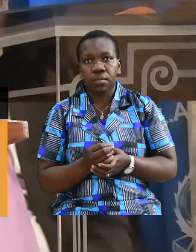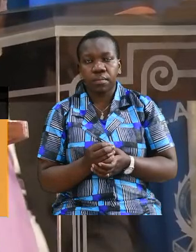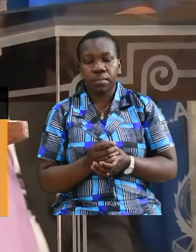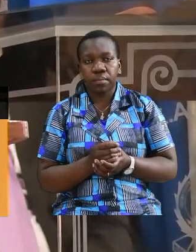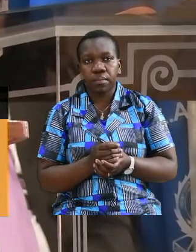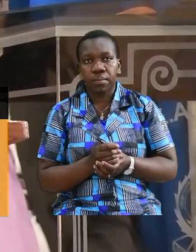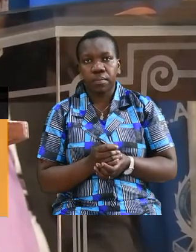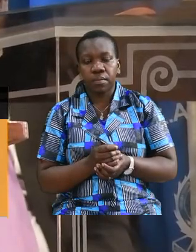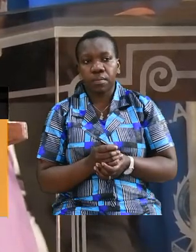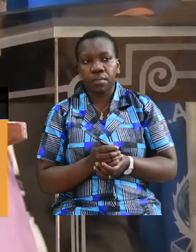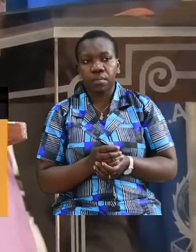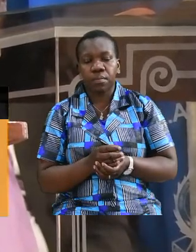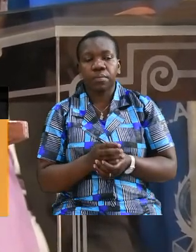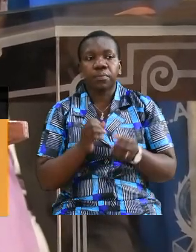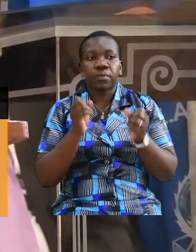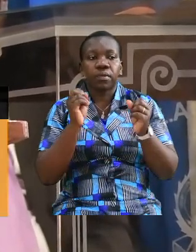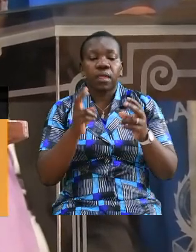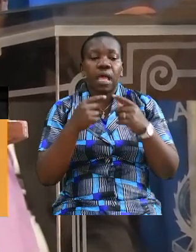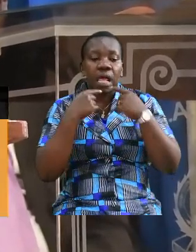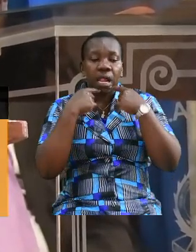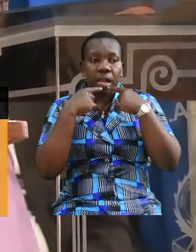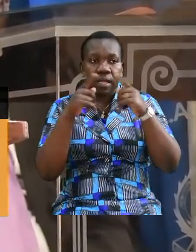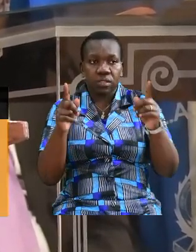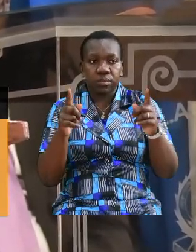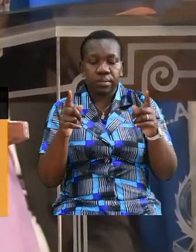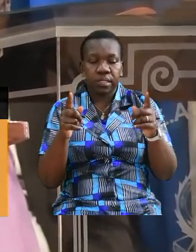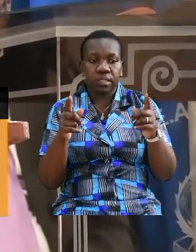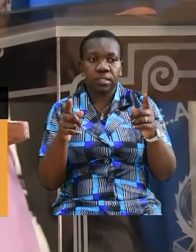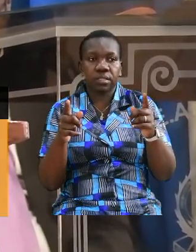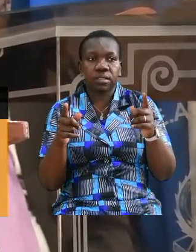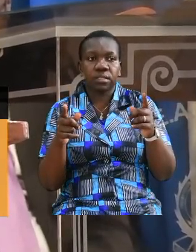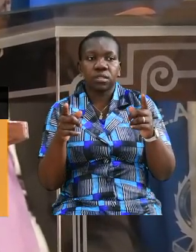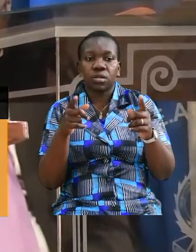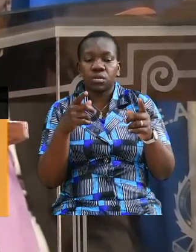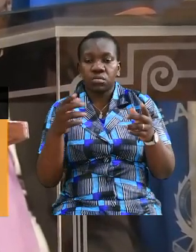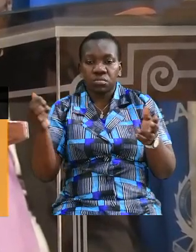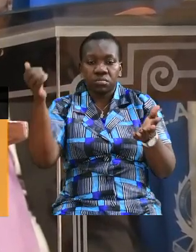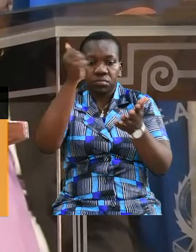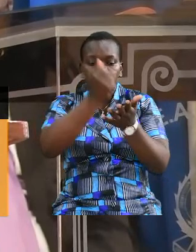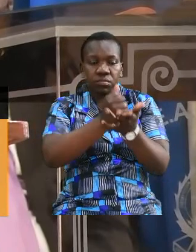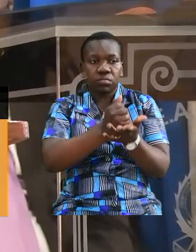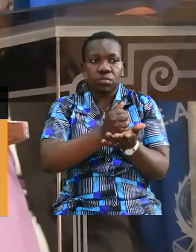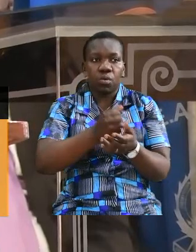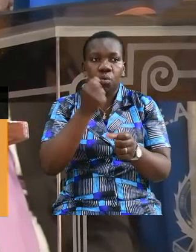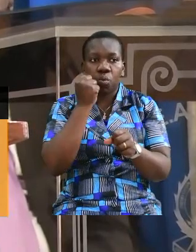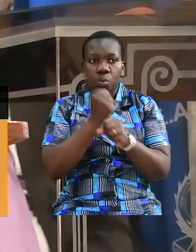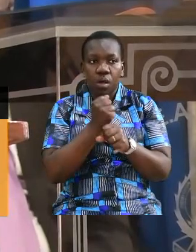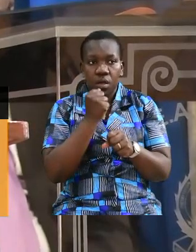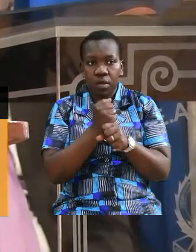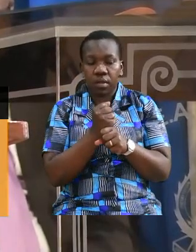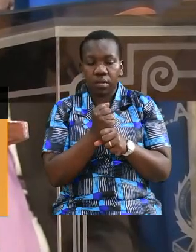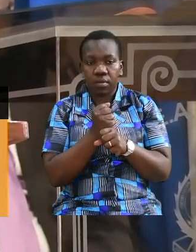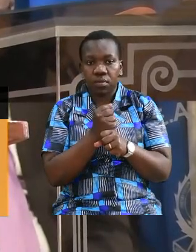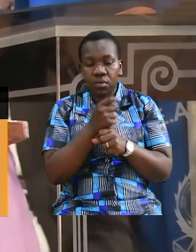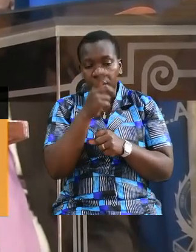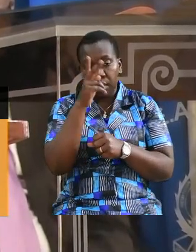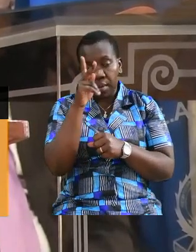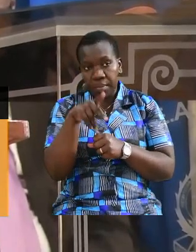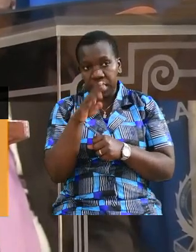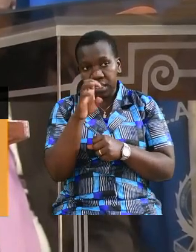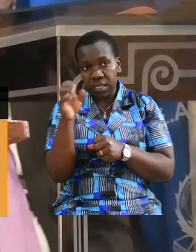Tangazo la kuingiza kazi mchungaji Edward Gekara Gatehi katika parokia ya PCA